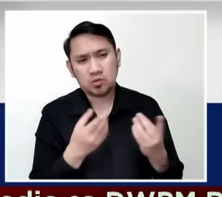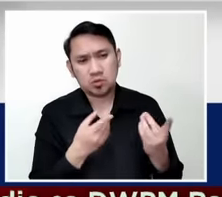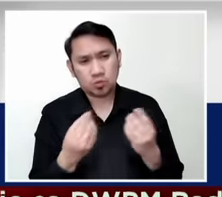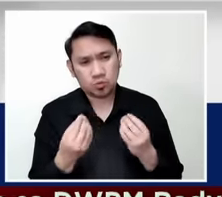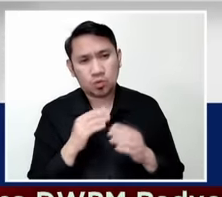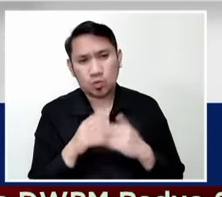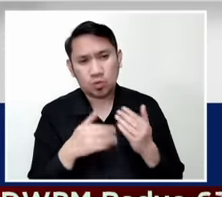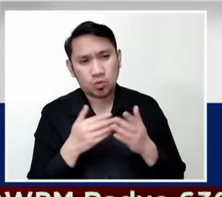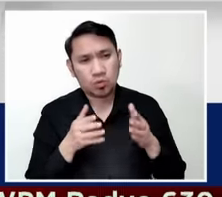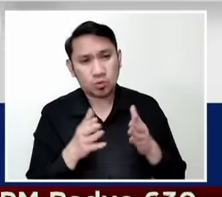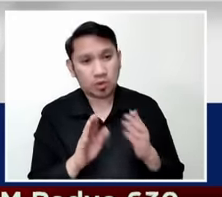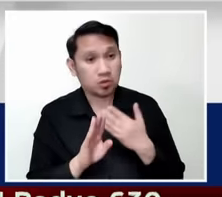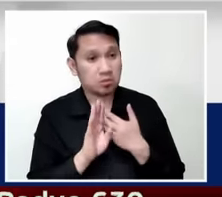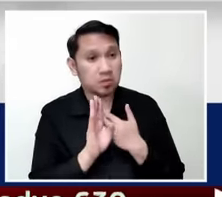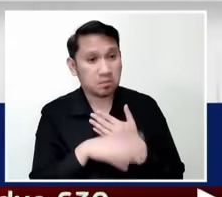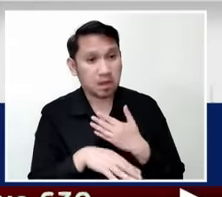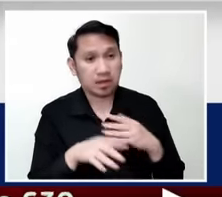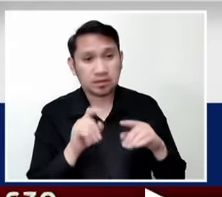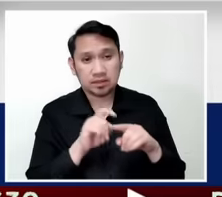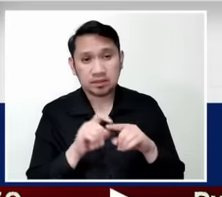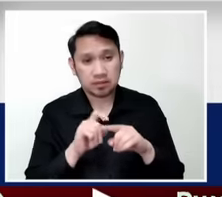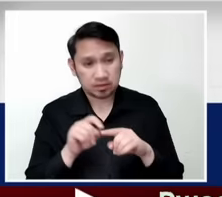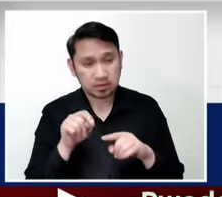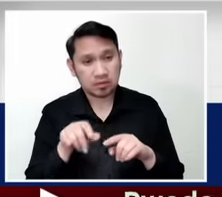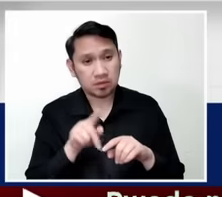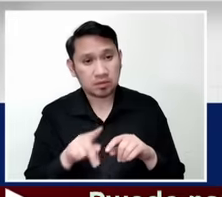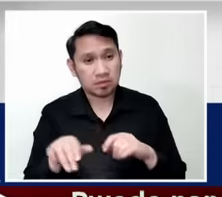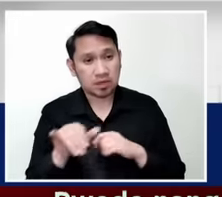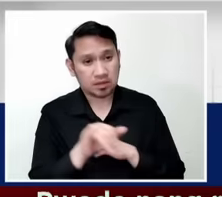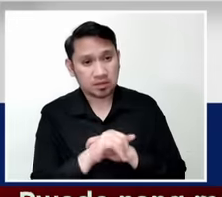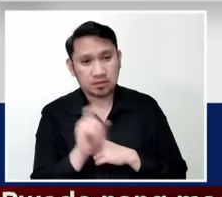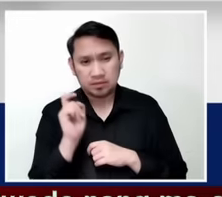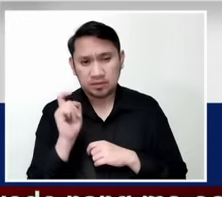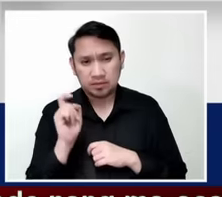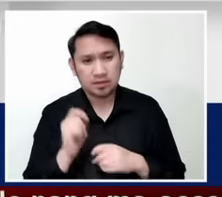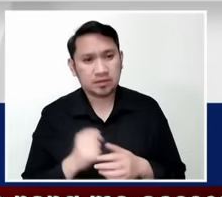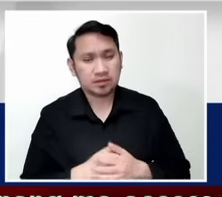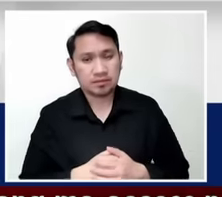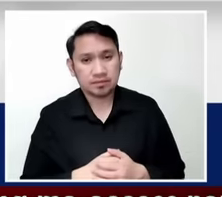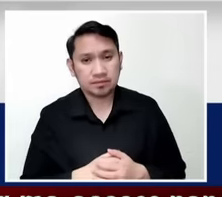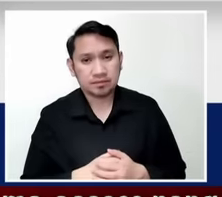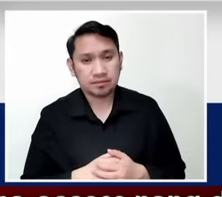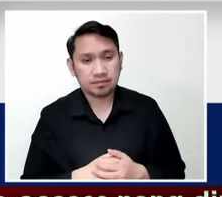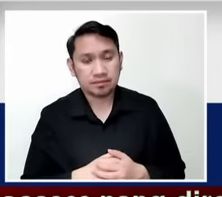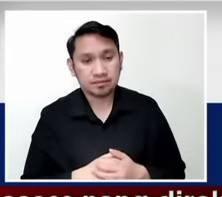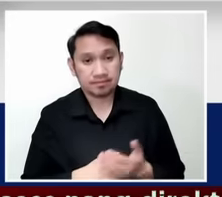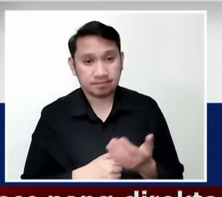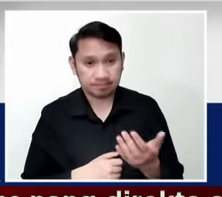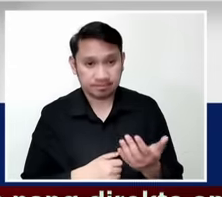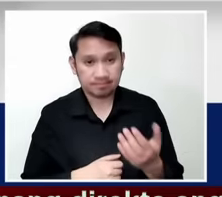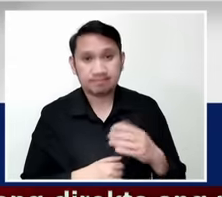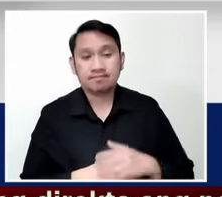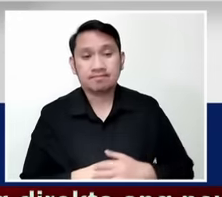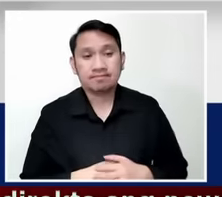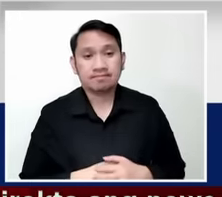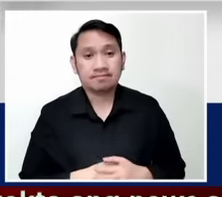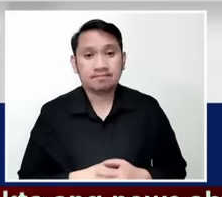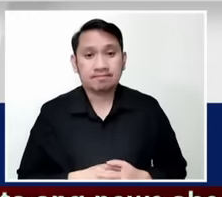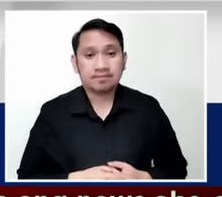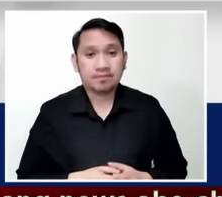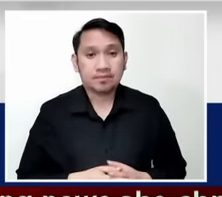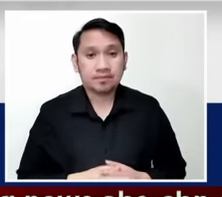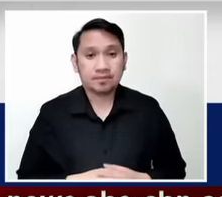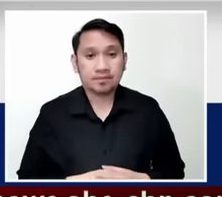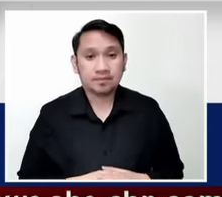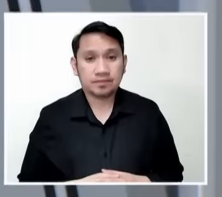para maibalik ang supply ng kuryente sa Panay sa lalong madaling panahon. Lady Vicentio, ABS-CBN News.